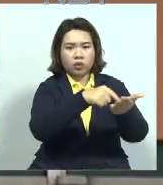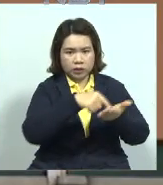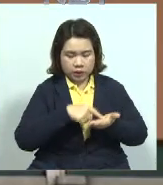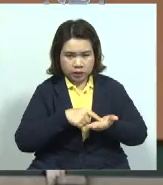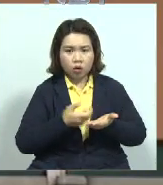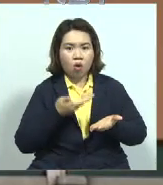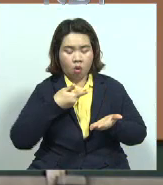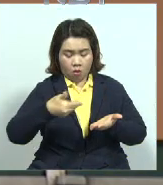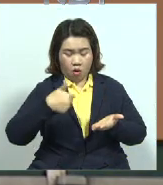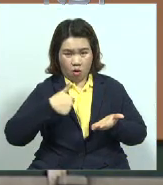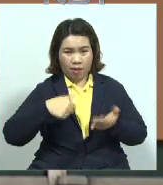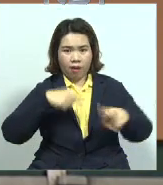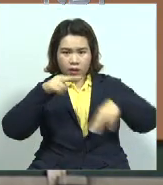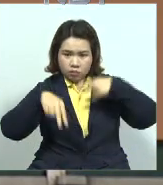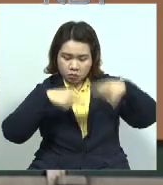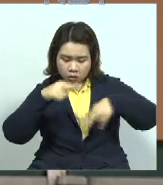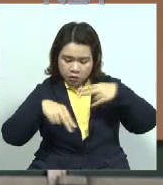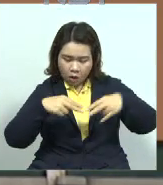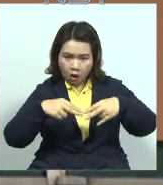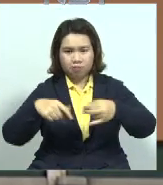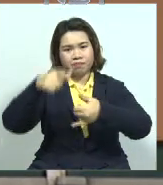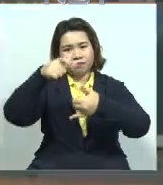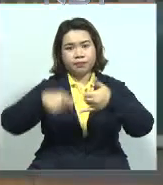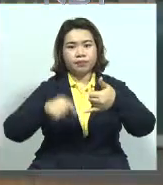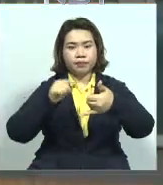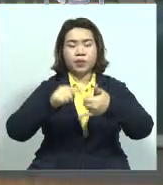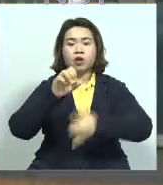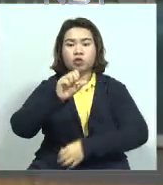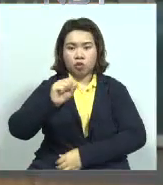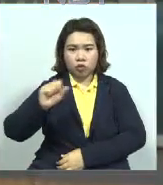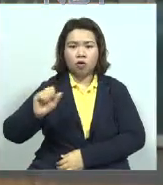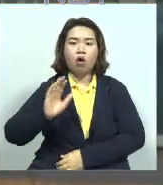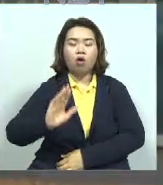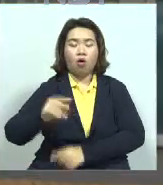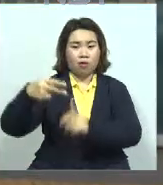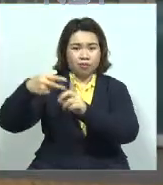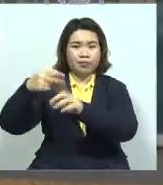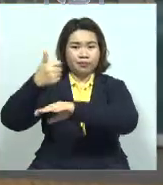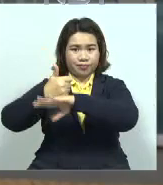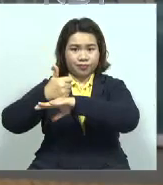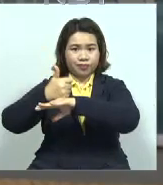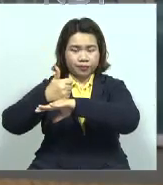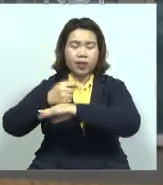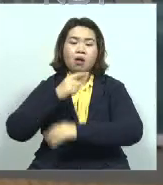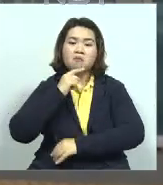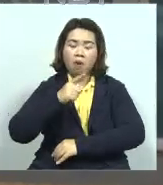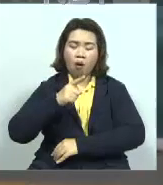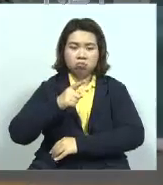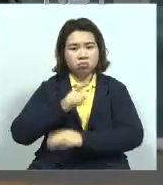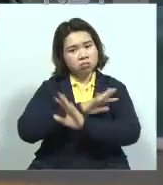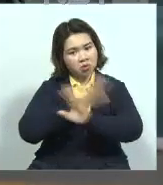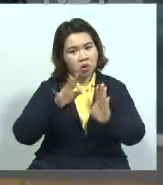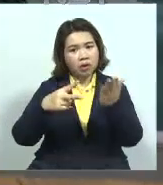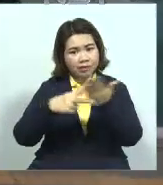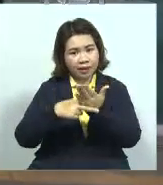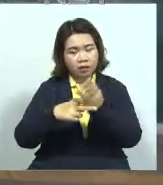ลรัฐธรรมนูญพิจารณาวินิจฉัยสมาชิกภาพการเป็นส.ส.ของนายธนาธรจึงรุ่งเรืองกิจสิ้นสุดลงตามรัฐธรรมนูญม